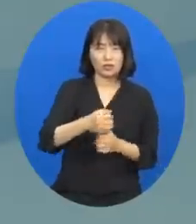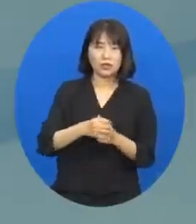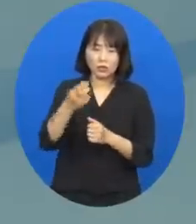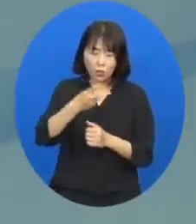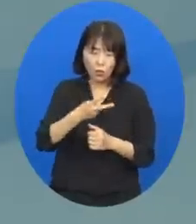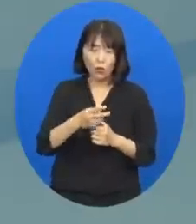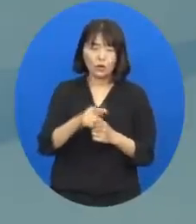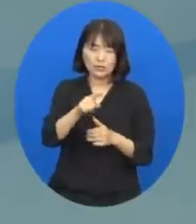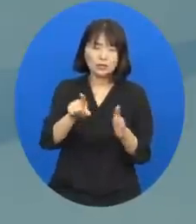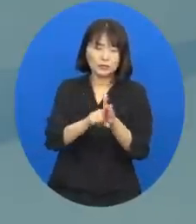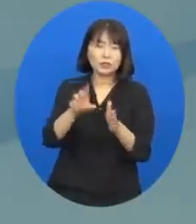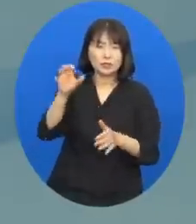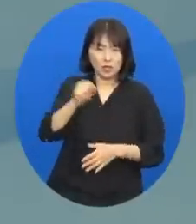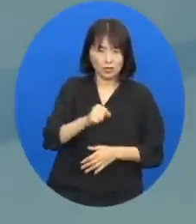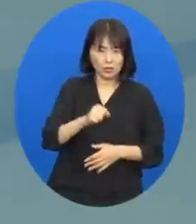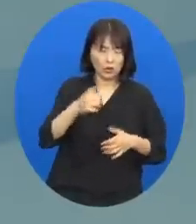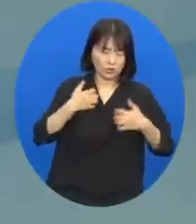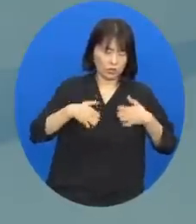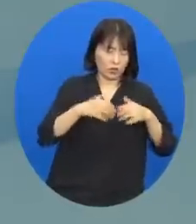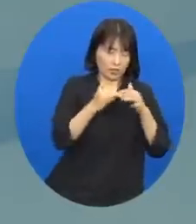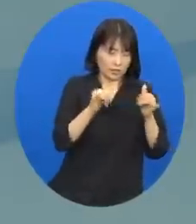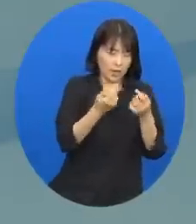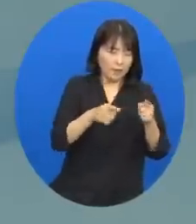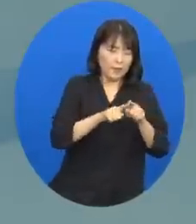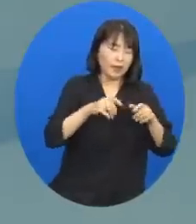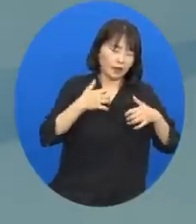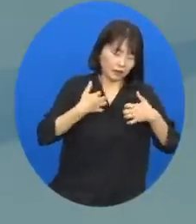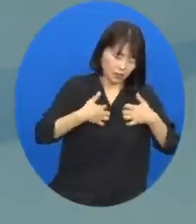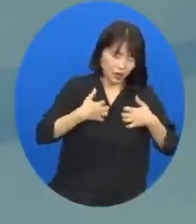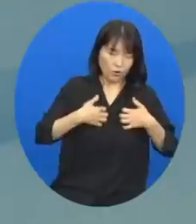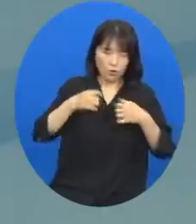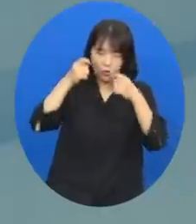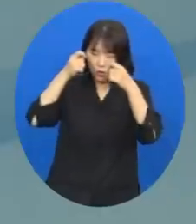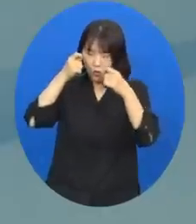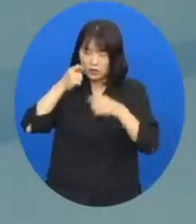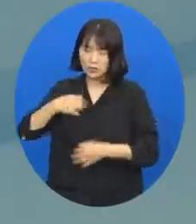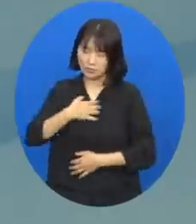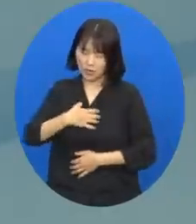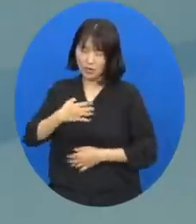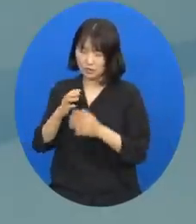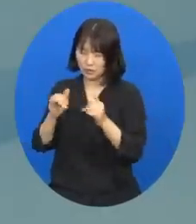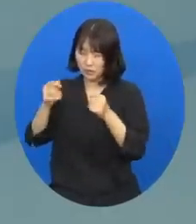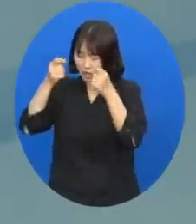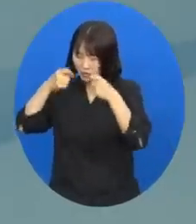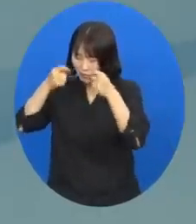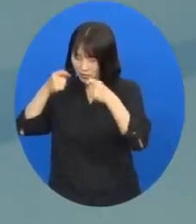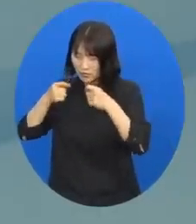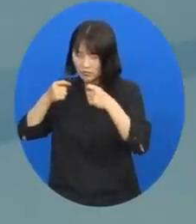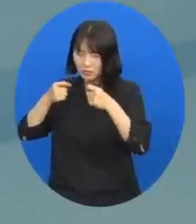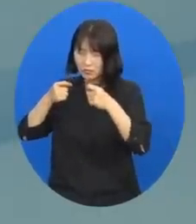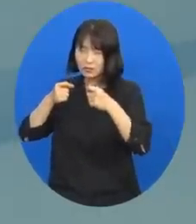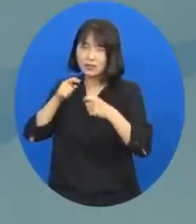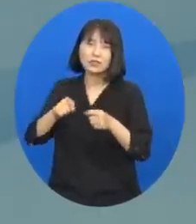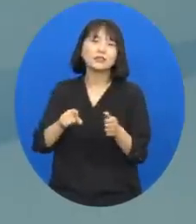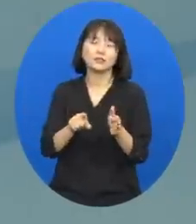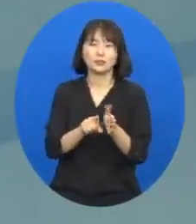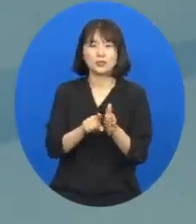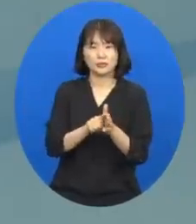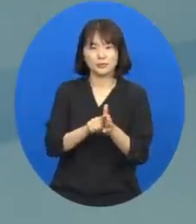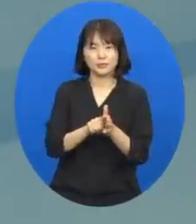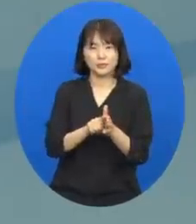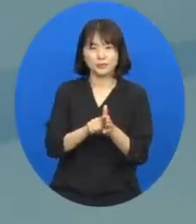슬퍼한 자들과 함께 슬퍼하는 것입니다 우리 모두가 다 하나님의 동역자 구나 라고 하는 그 믿음 그럴 때에